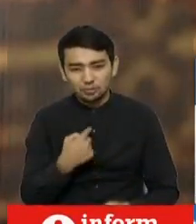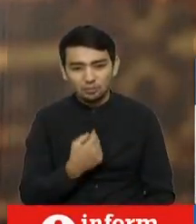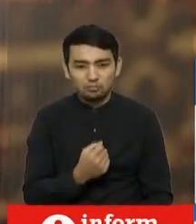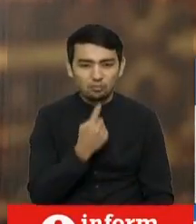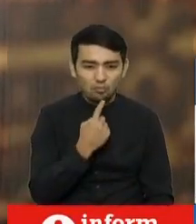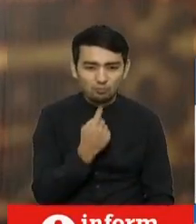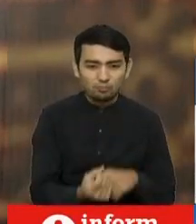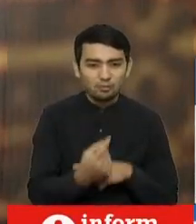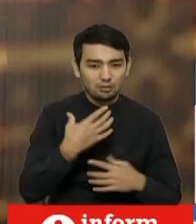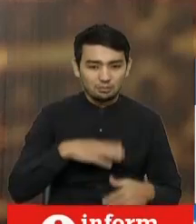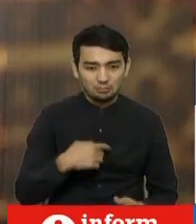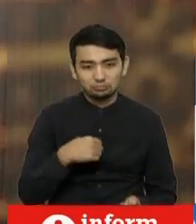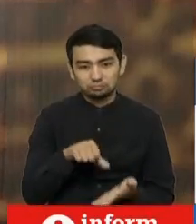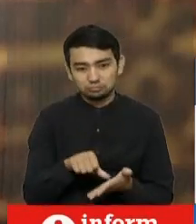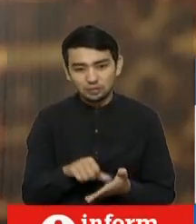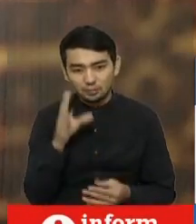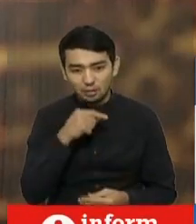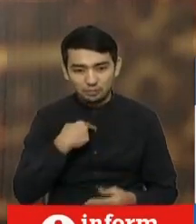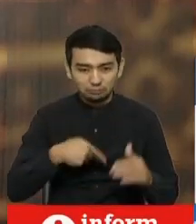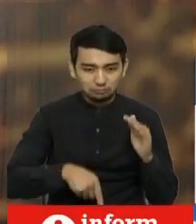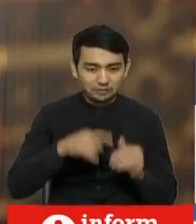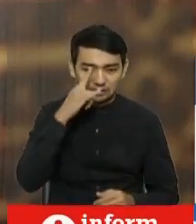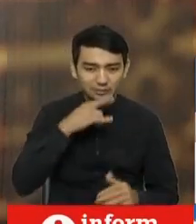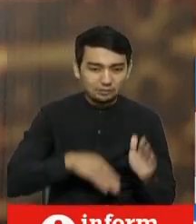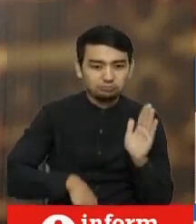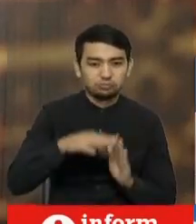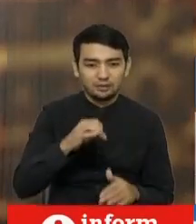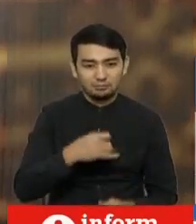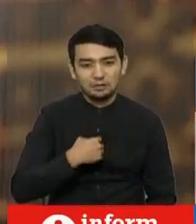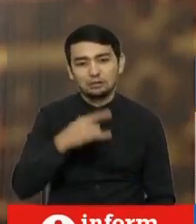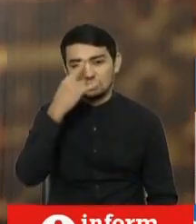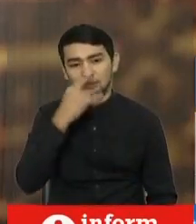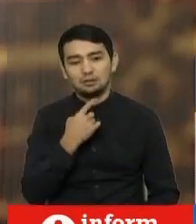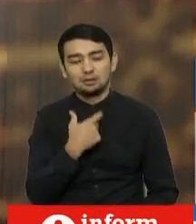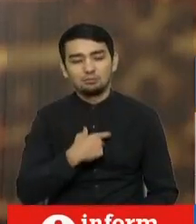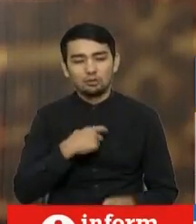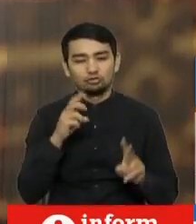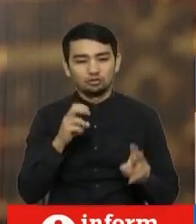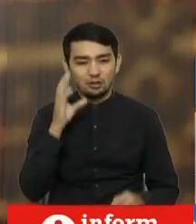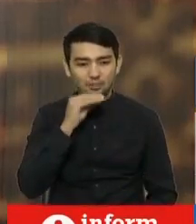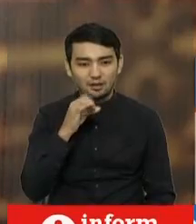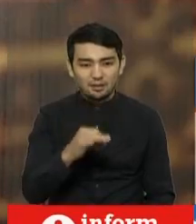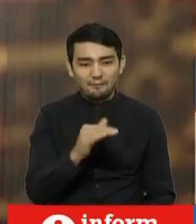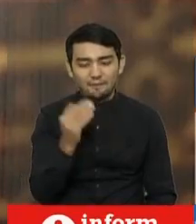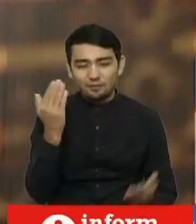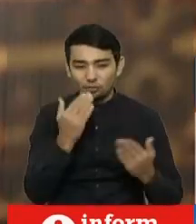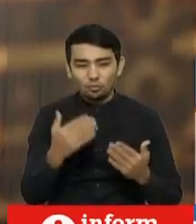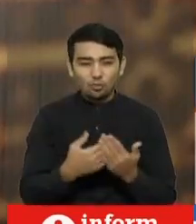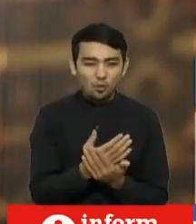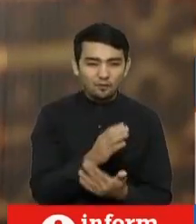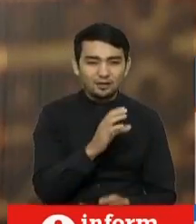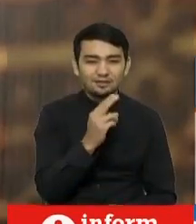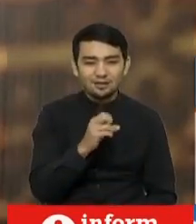бір қиындық тудырмады. Себебі мен осында туып өскендіктен өзімді қазақпын десем де болады. Фильм жаңа сценарий, жаңа оқиғаларға